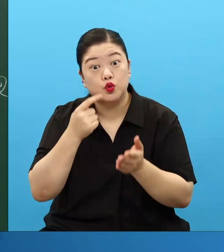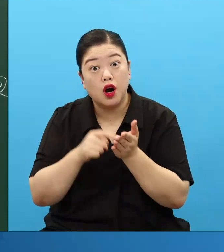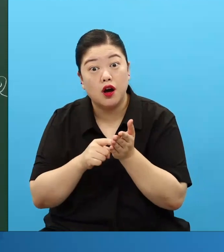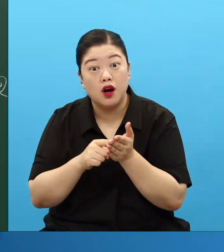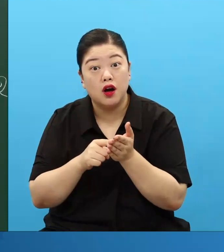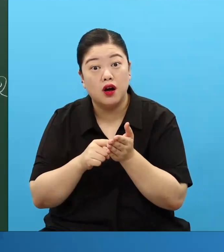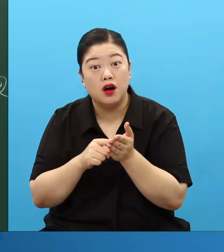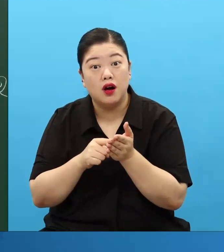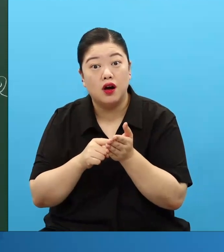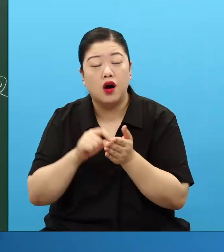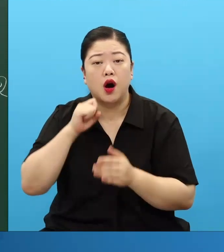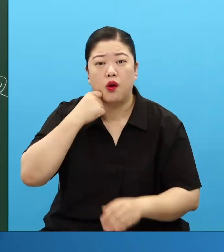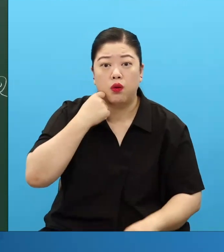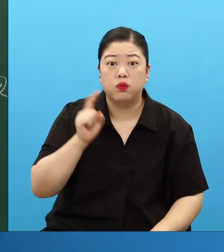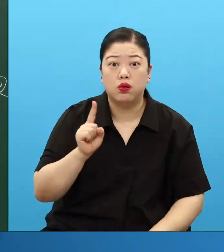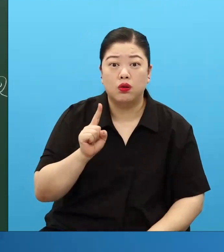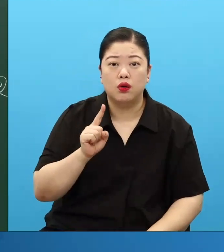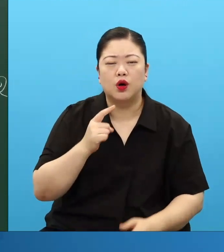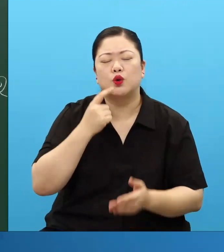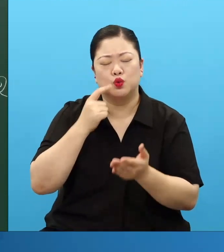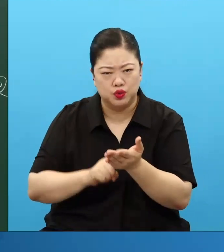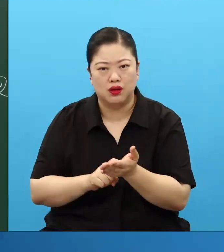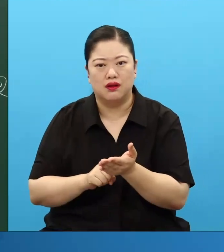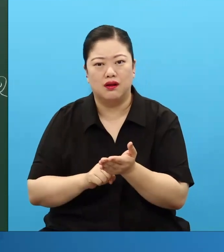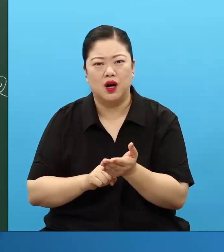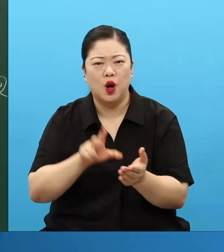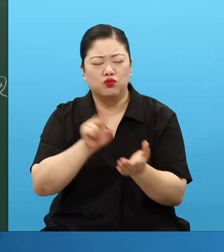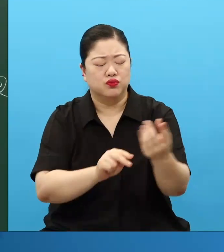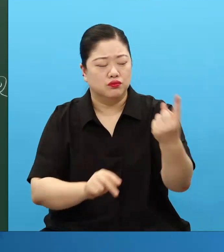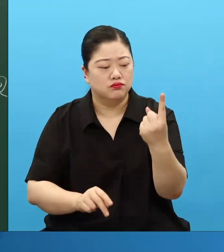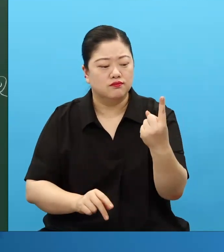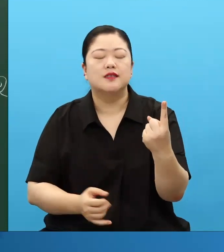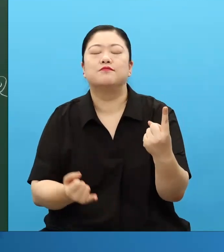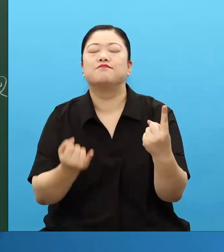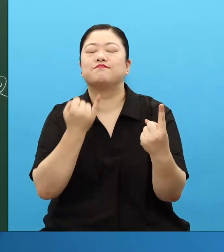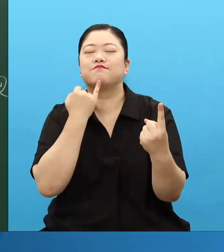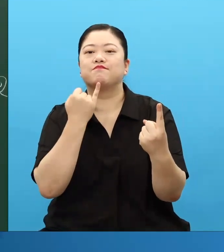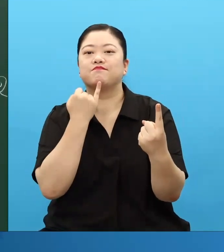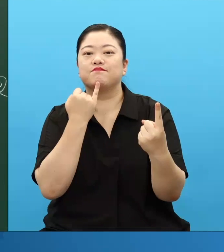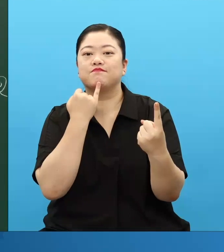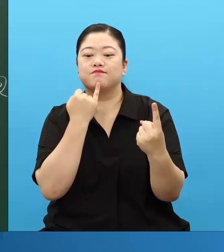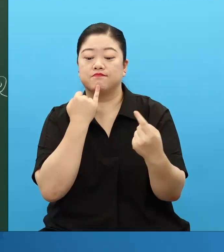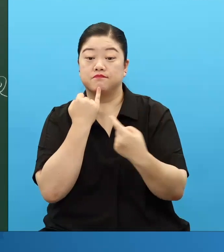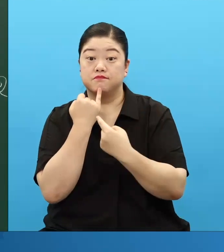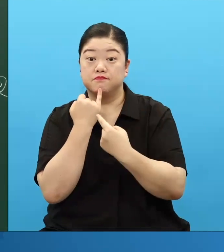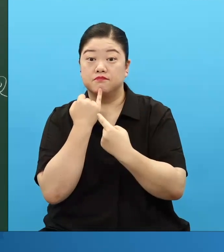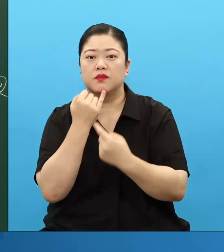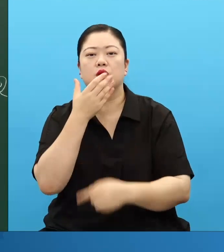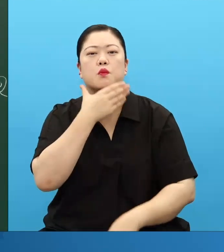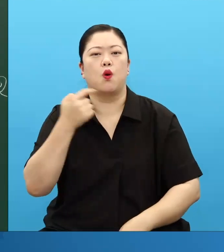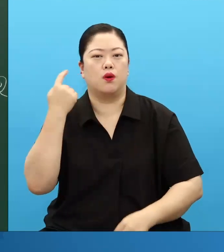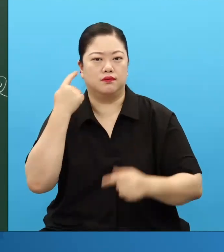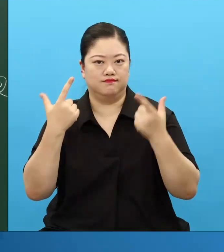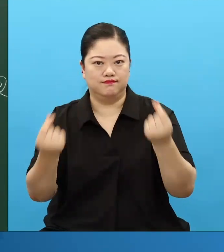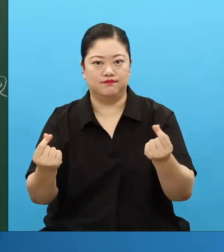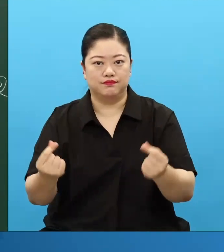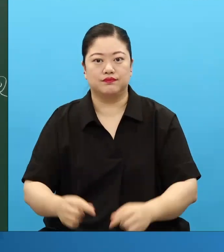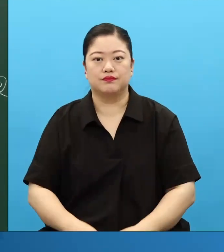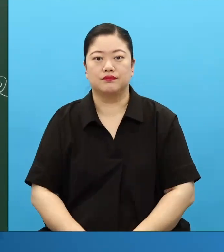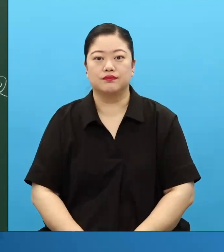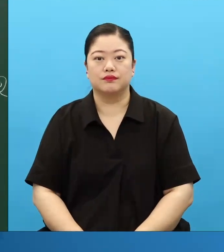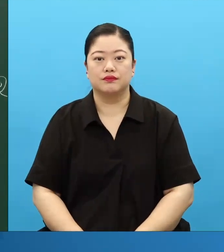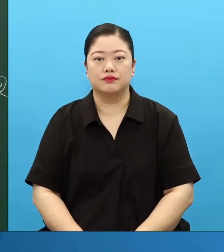God's people. They're the devil's children. They just do it by that's right. They're going to be perished anyway. 잘못된 사람에게 얘기해 주세요. And to those who are wrong, you must tell 힘을 them. 내서 새로